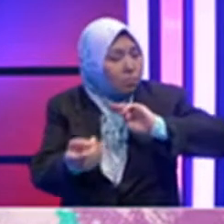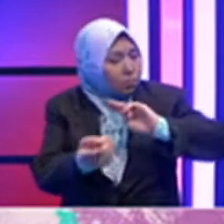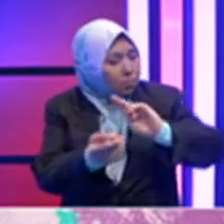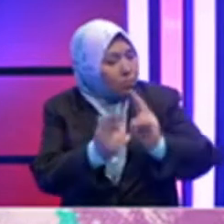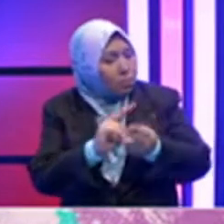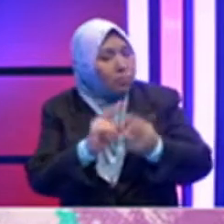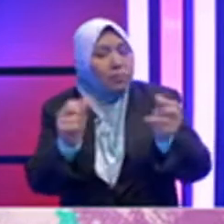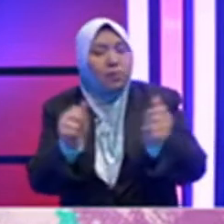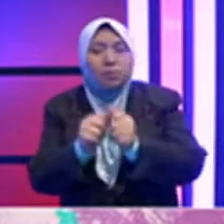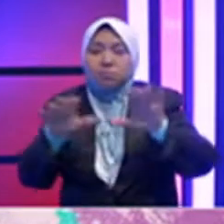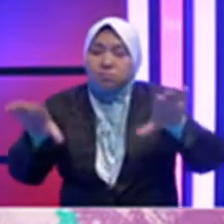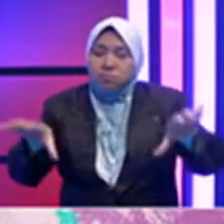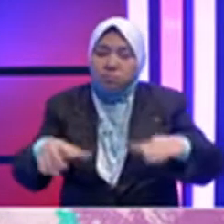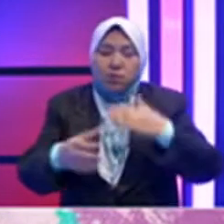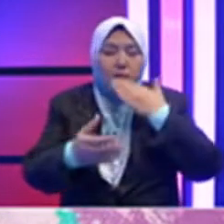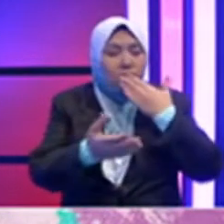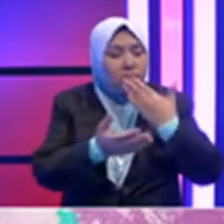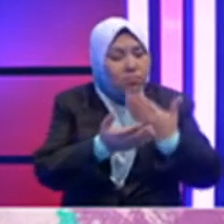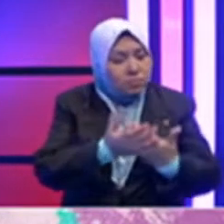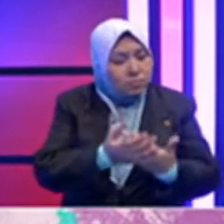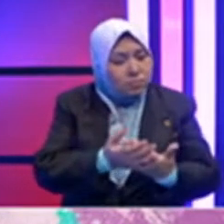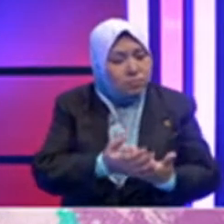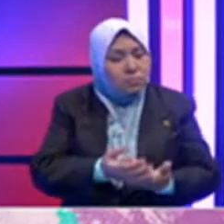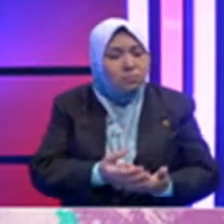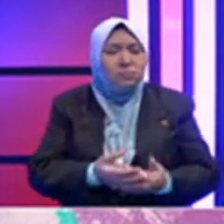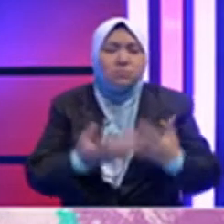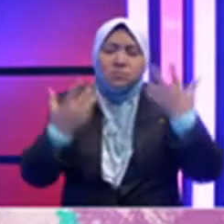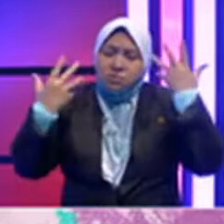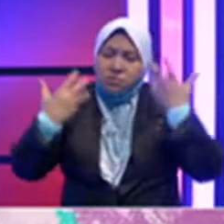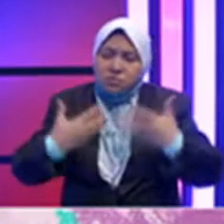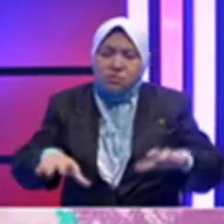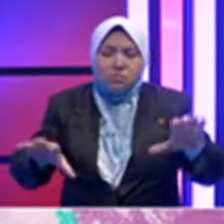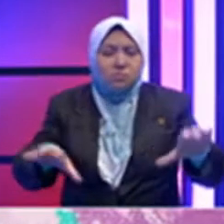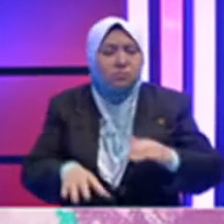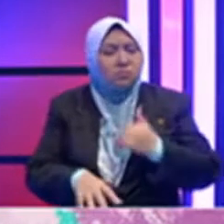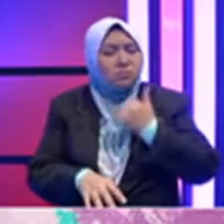حسنا بعد سوء